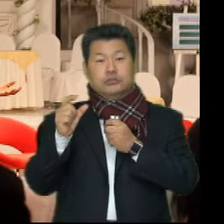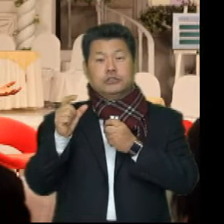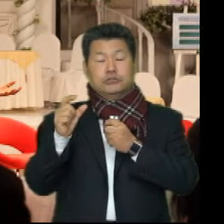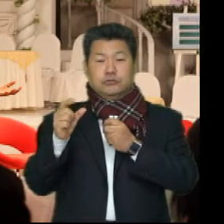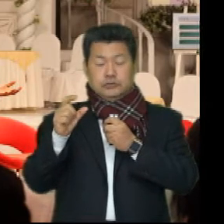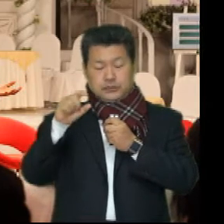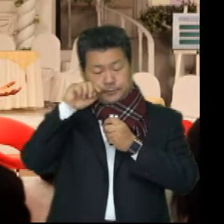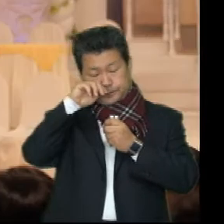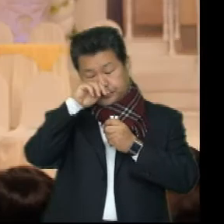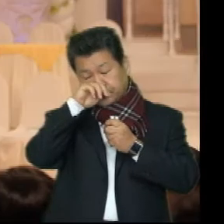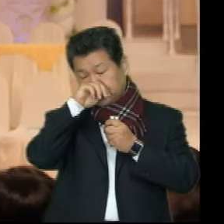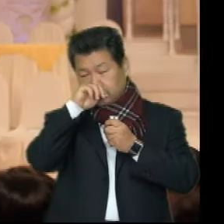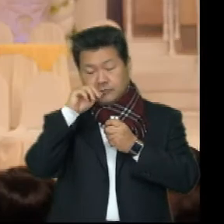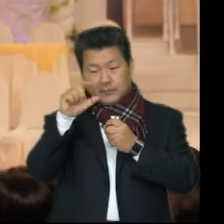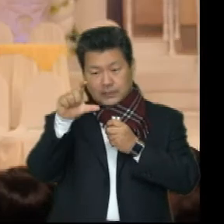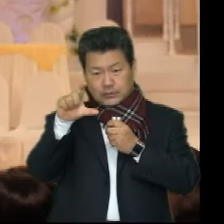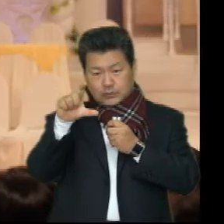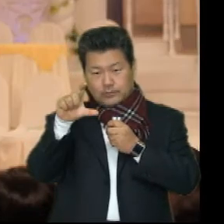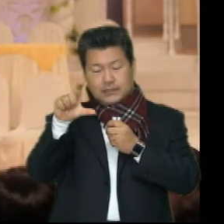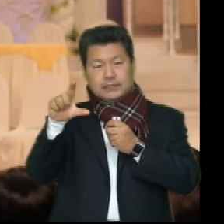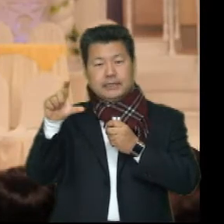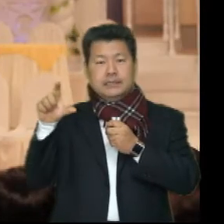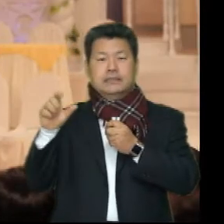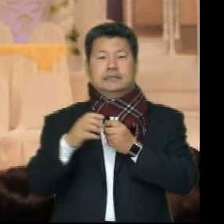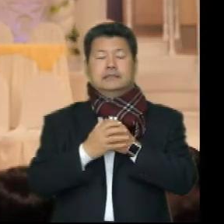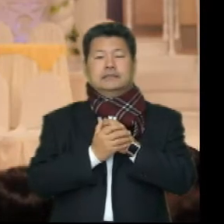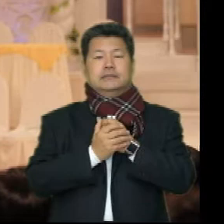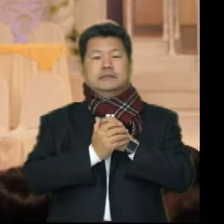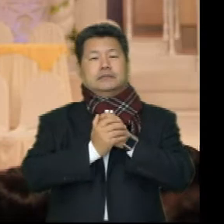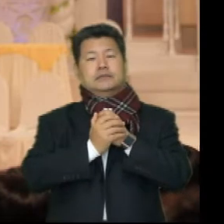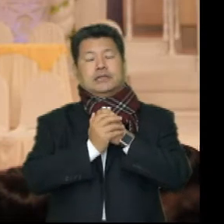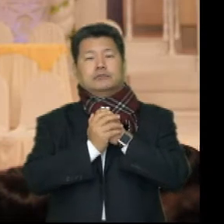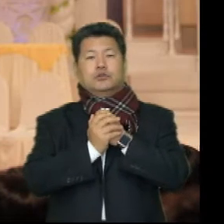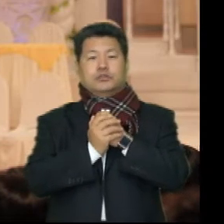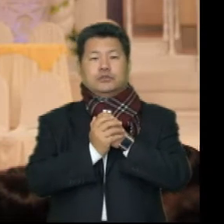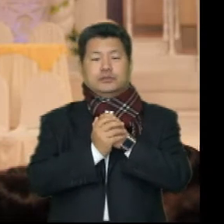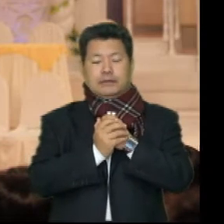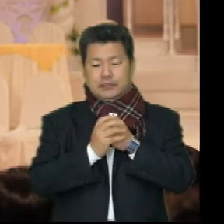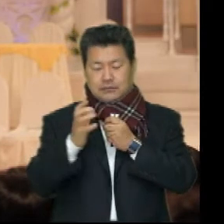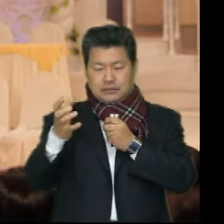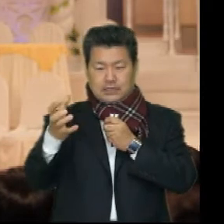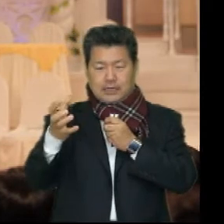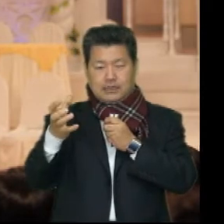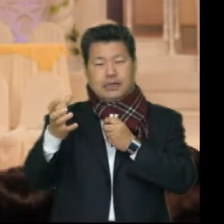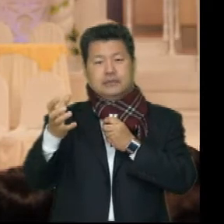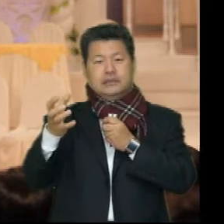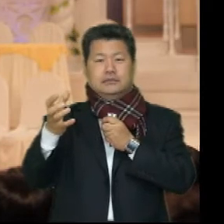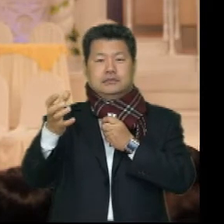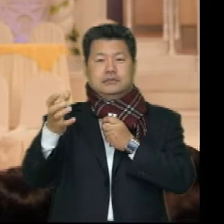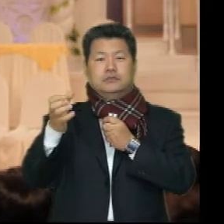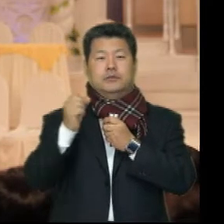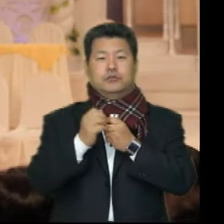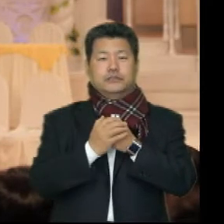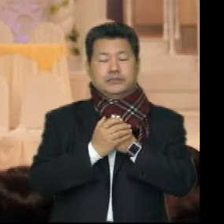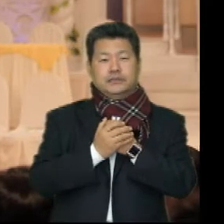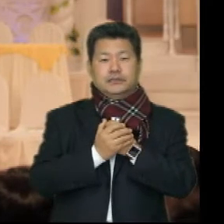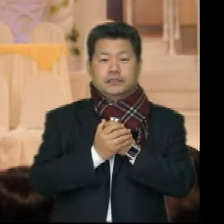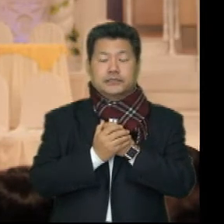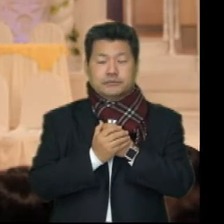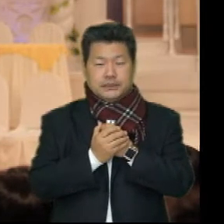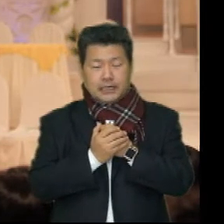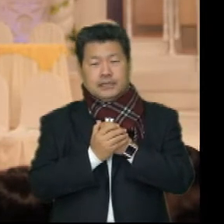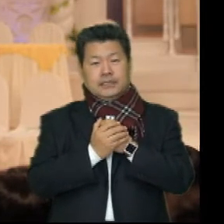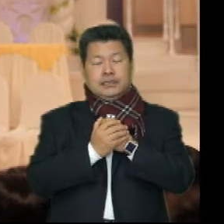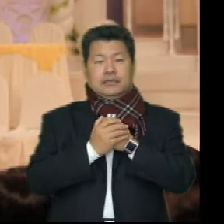저희들 그 유인균을 그 조그맣게 작은 봉지로 담아서 한 열몇